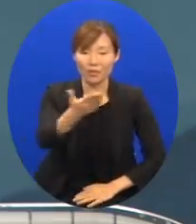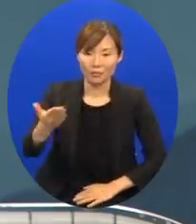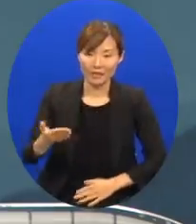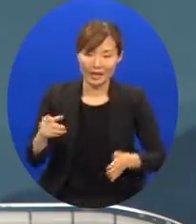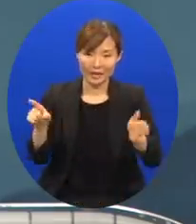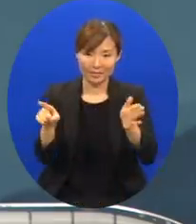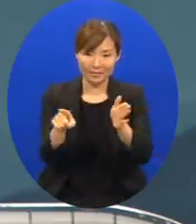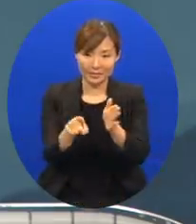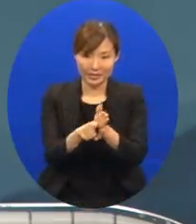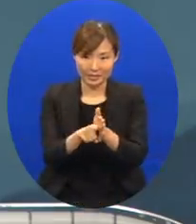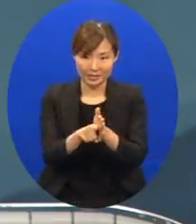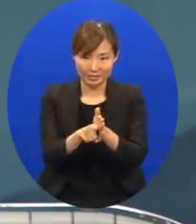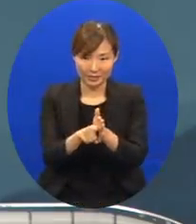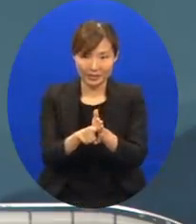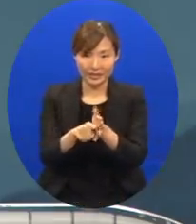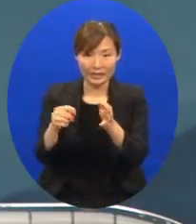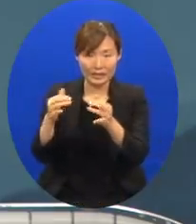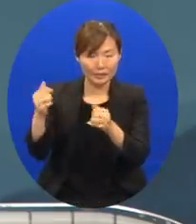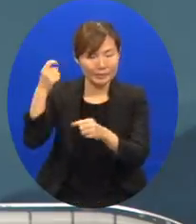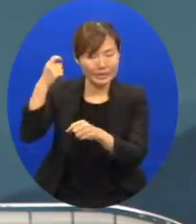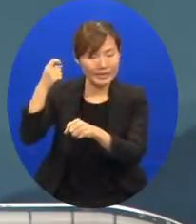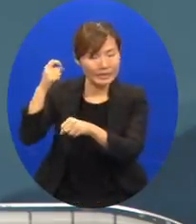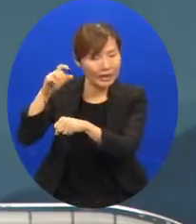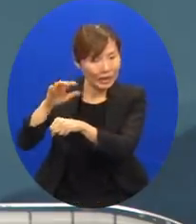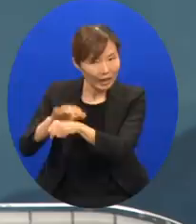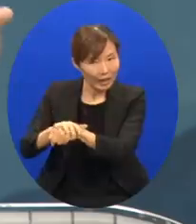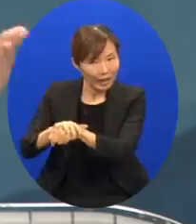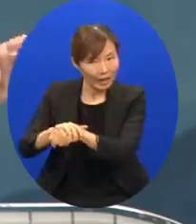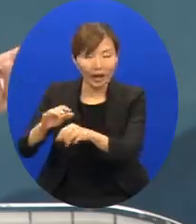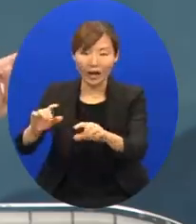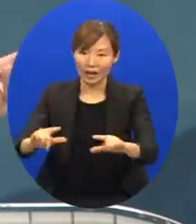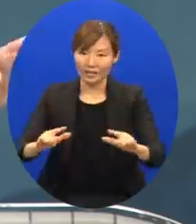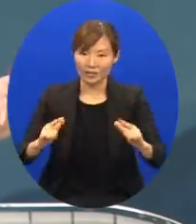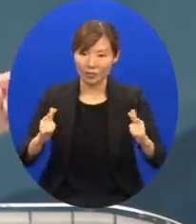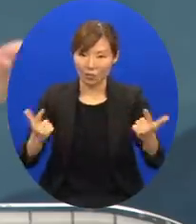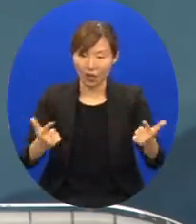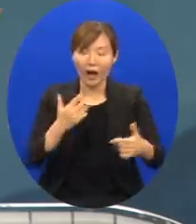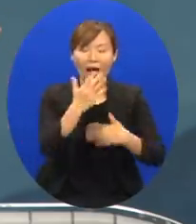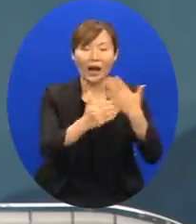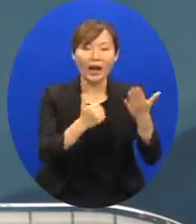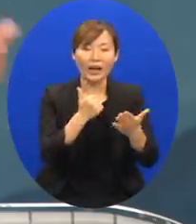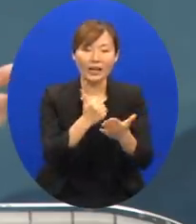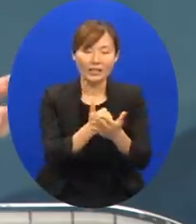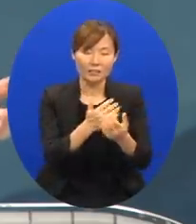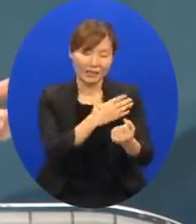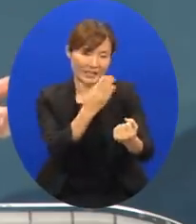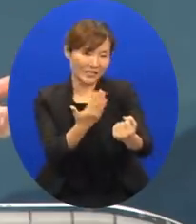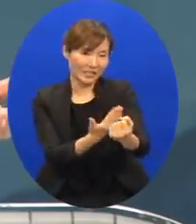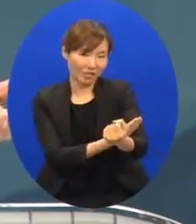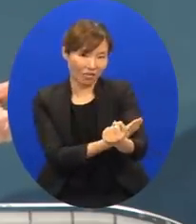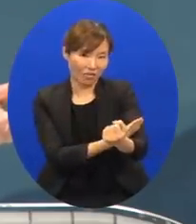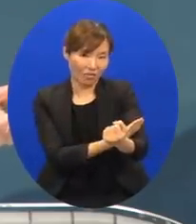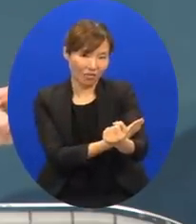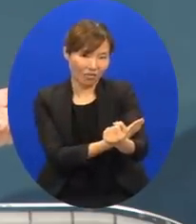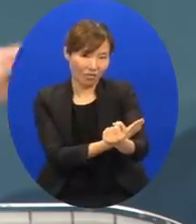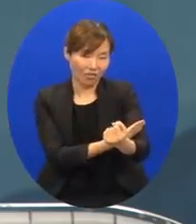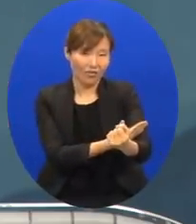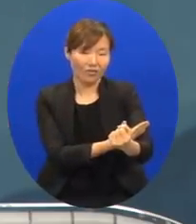살아 미지의 바탕을 두지 않고 하나님의 능력의 바탕을 2개 하려는 것이었습니다